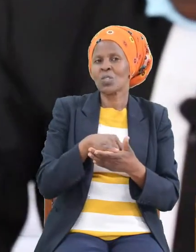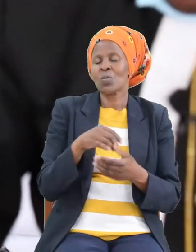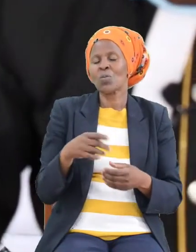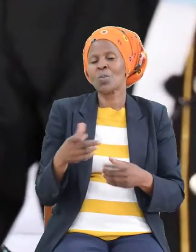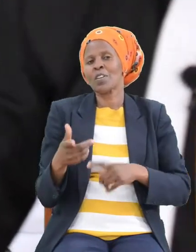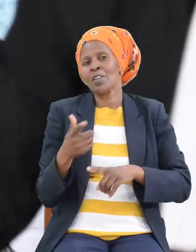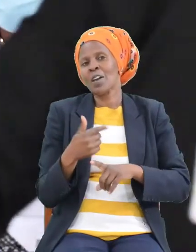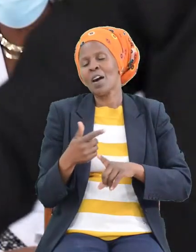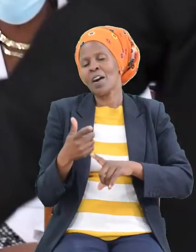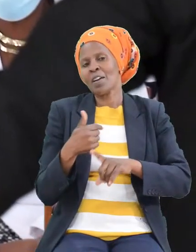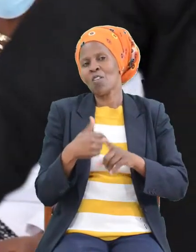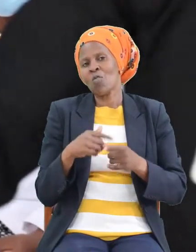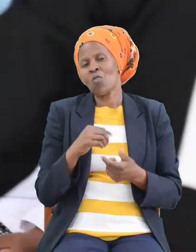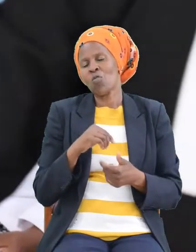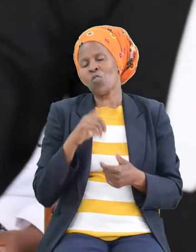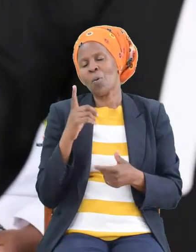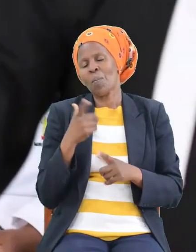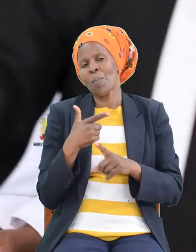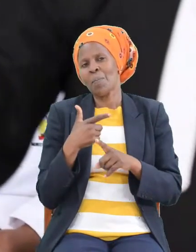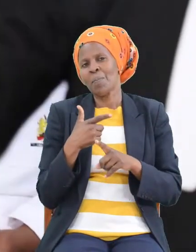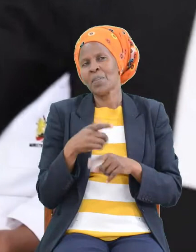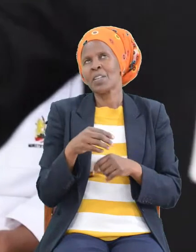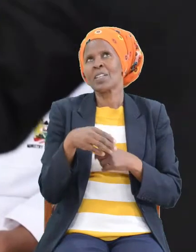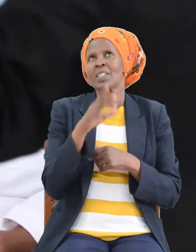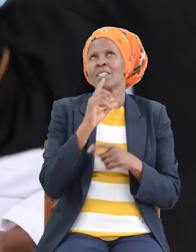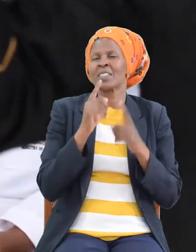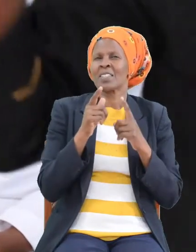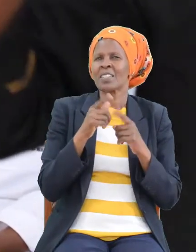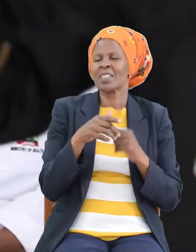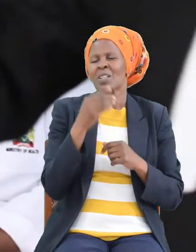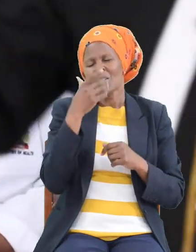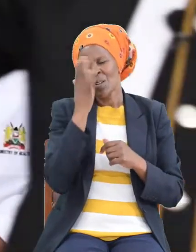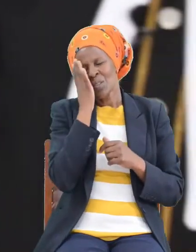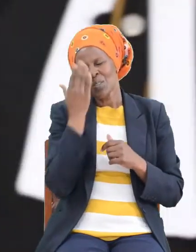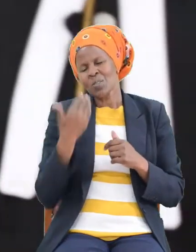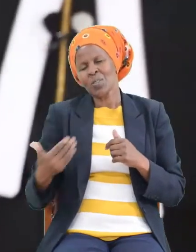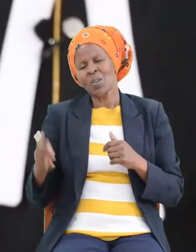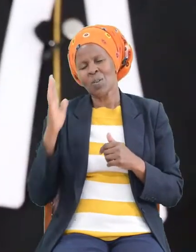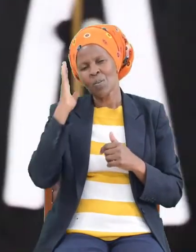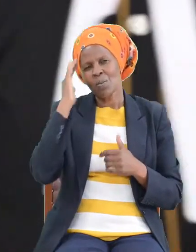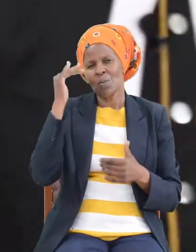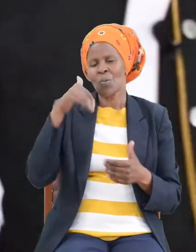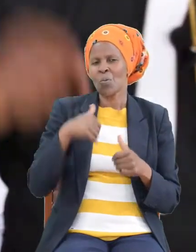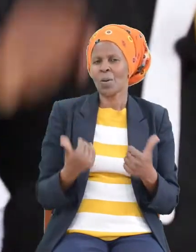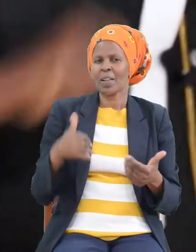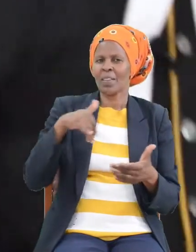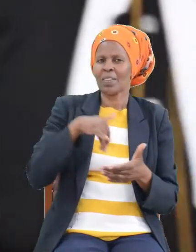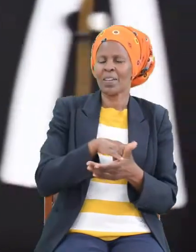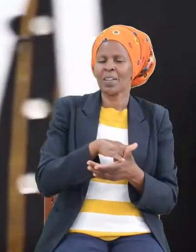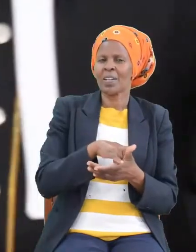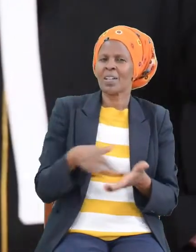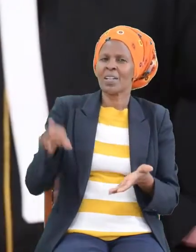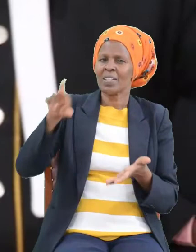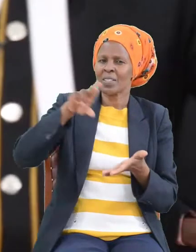mumetolewa. Na hata akinena hivyo anataka wana wa Israeli waelewe vizuri kufanywa